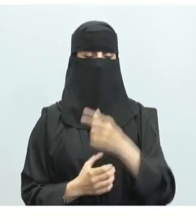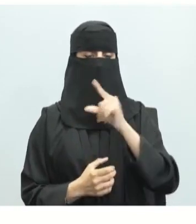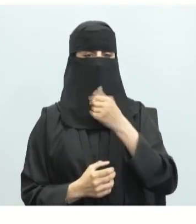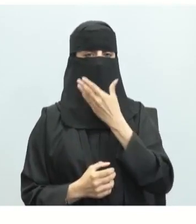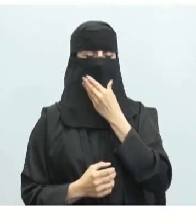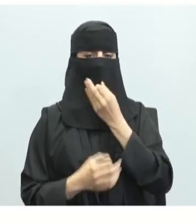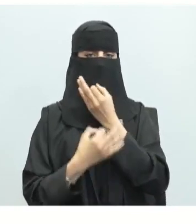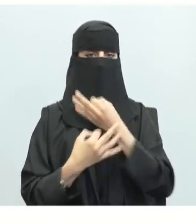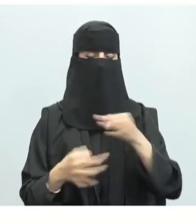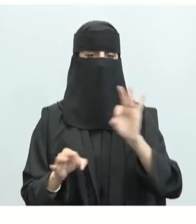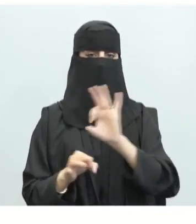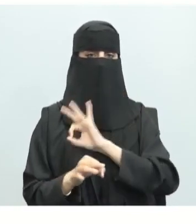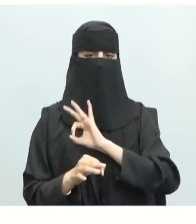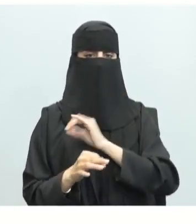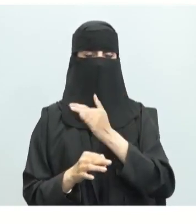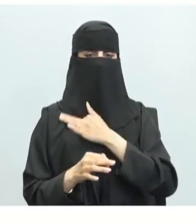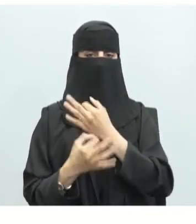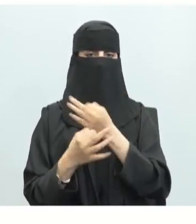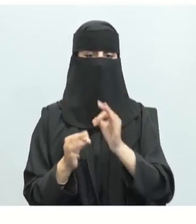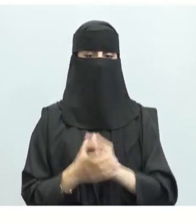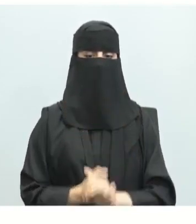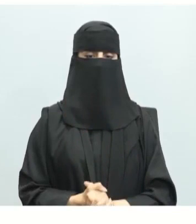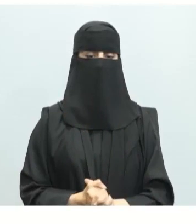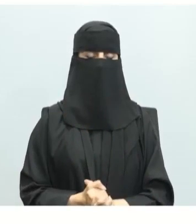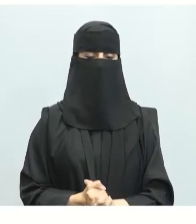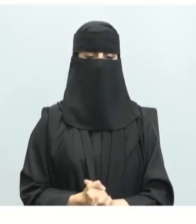أحسنتم، إذن لعل الرحمة تملأ قلوبنا.